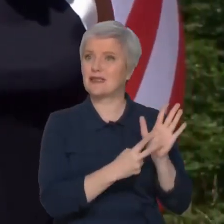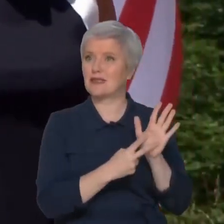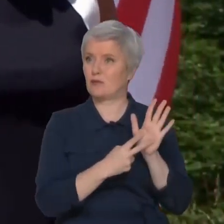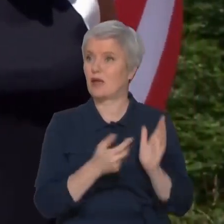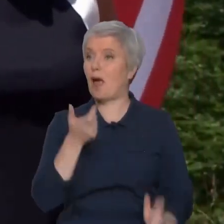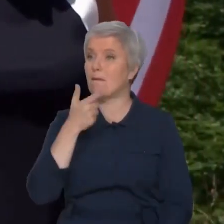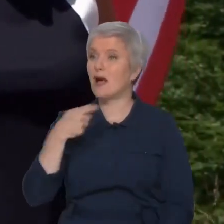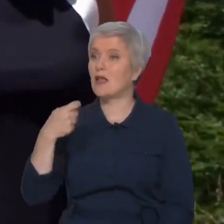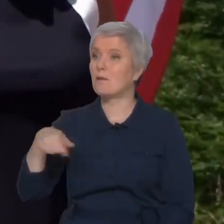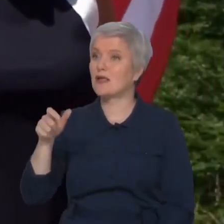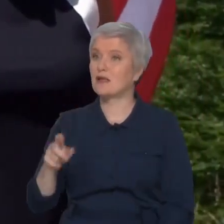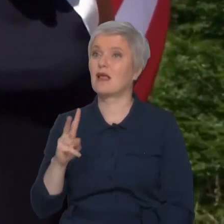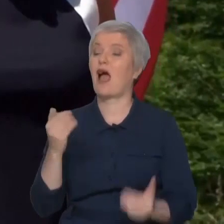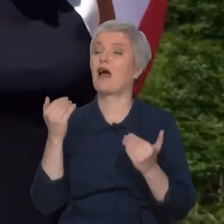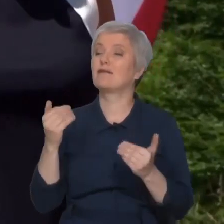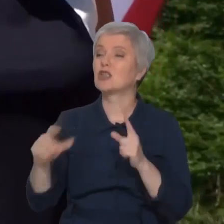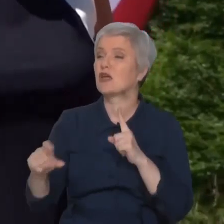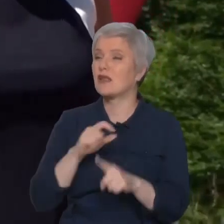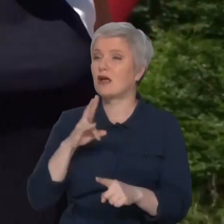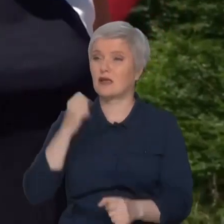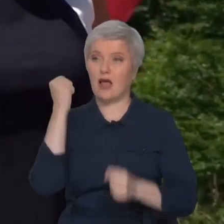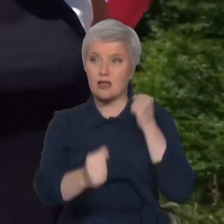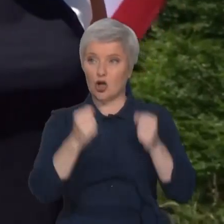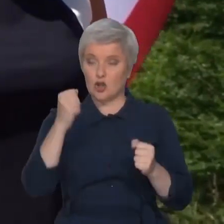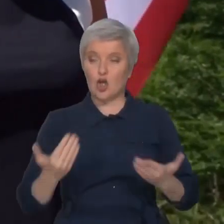Пане президенте, яка ваша реакція на ракетний